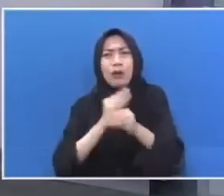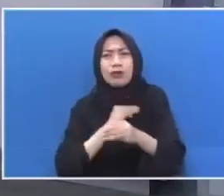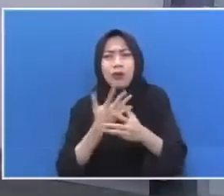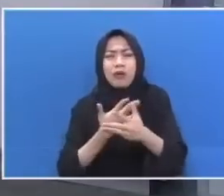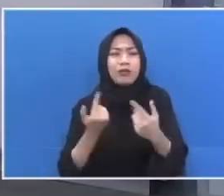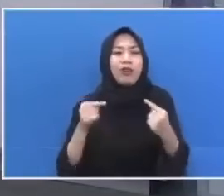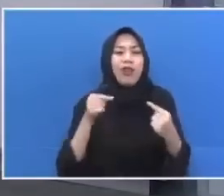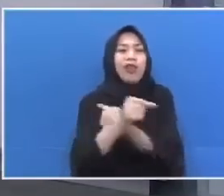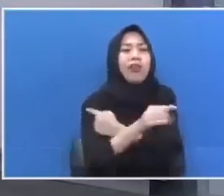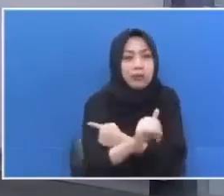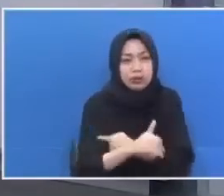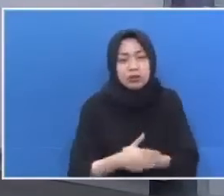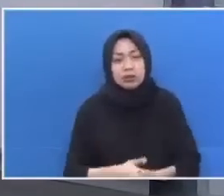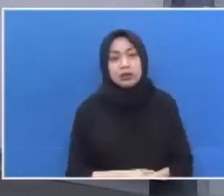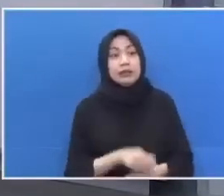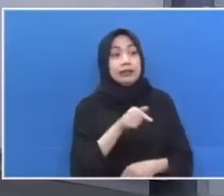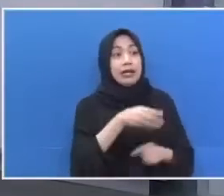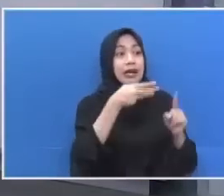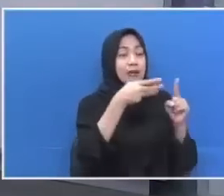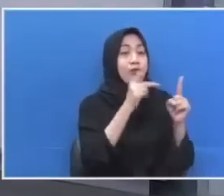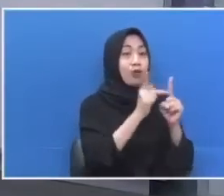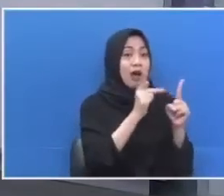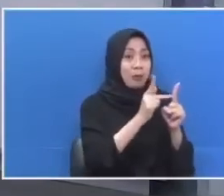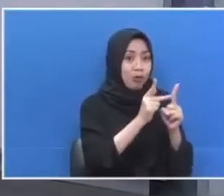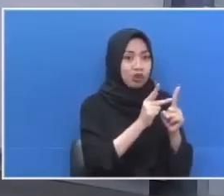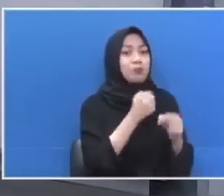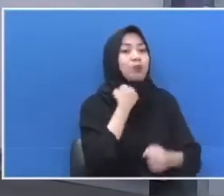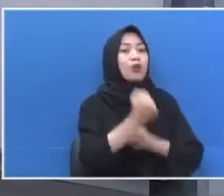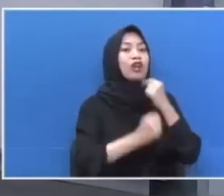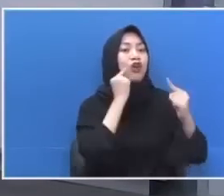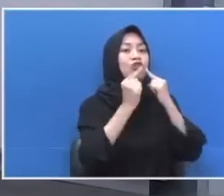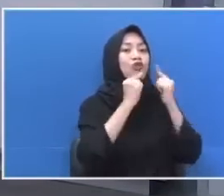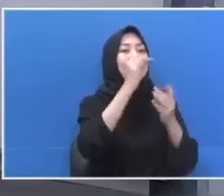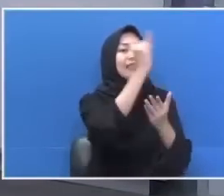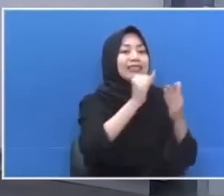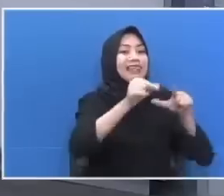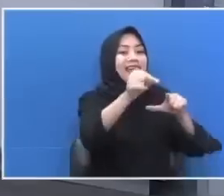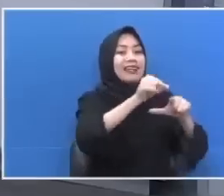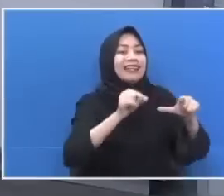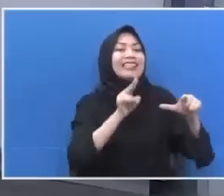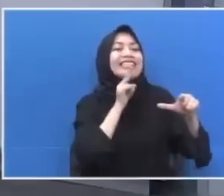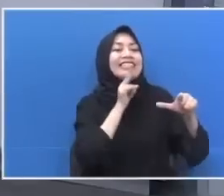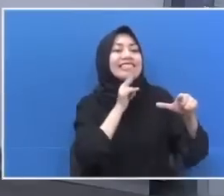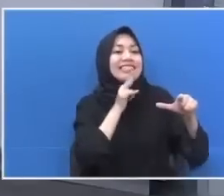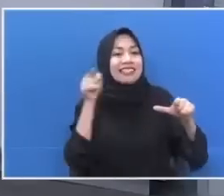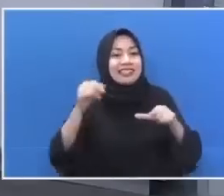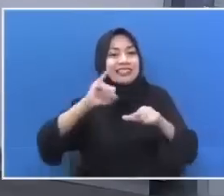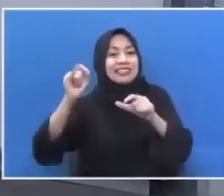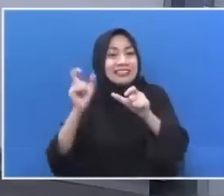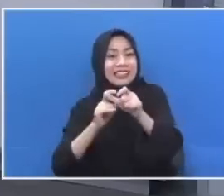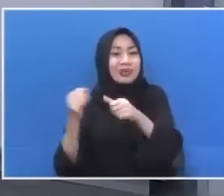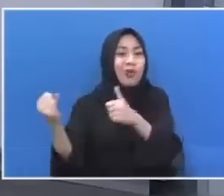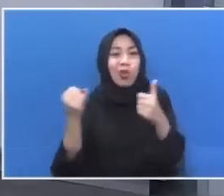Buruh Apple, perusahaan jasa desain, rekayasa, dan konsultasi dari Inggris, klarifikasi soal polemik kelayakan